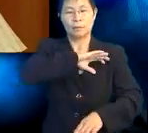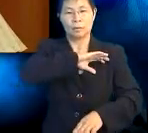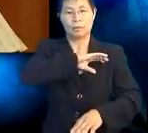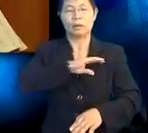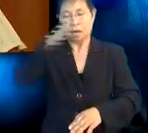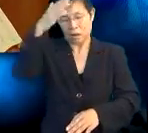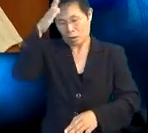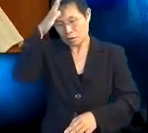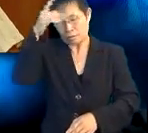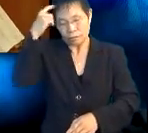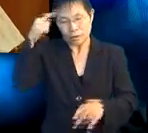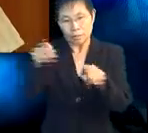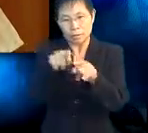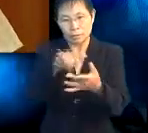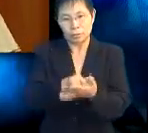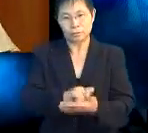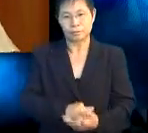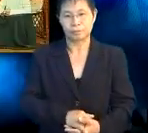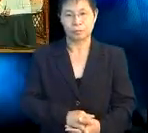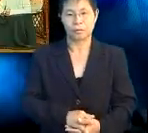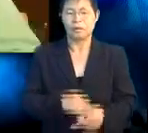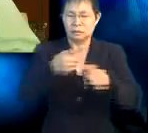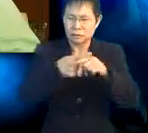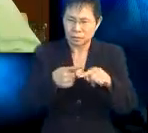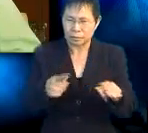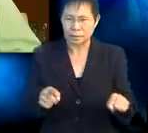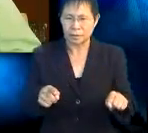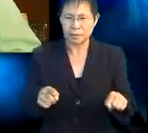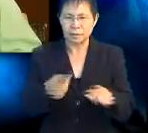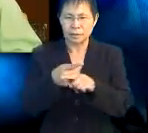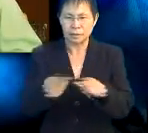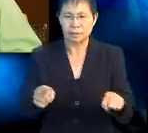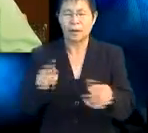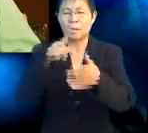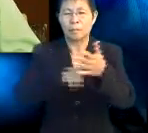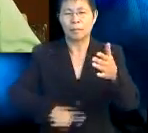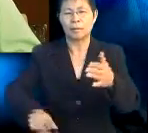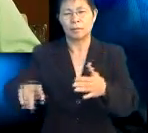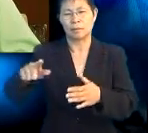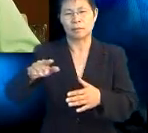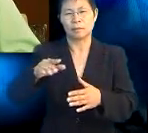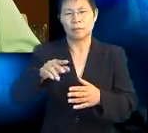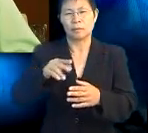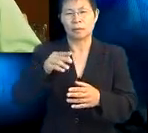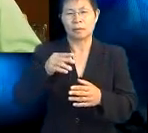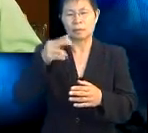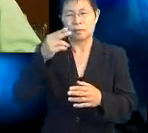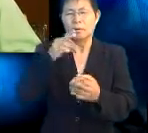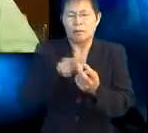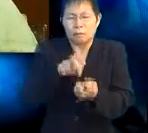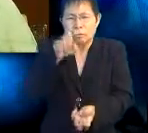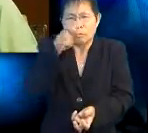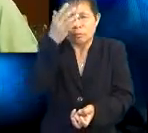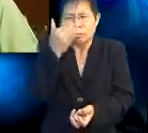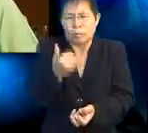pun fikir begitu, Murad. Tapi apa yang hairankan, buat apa kamu